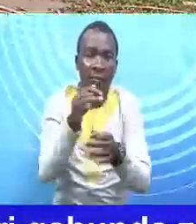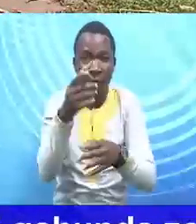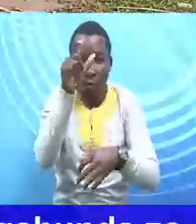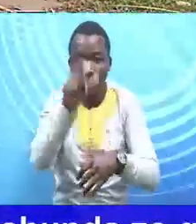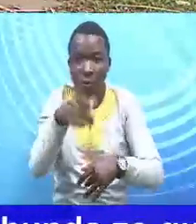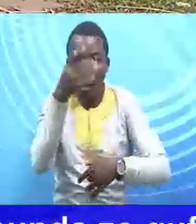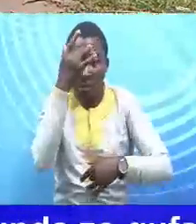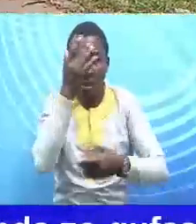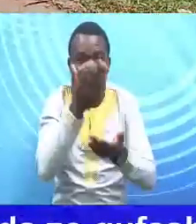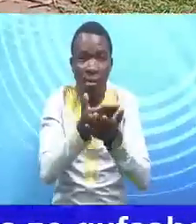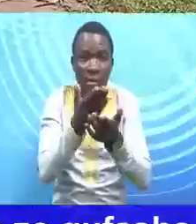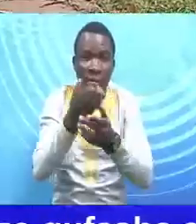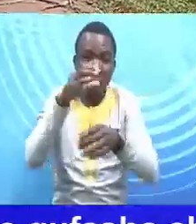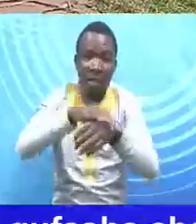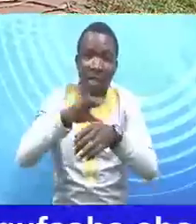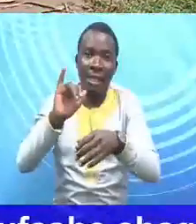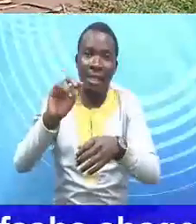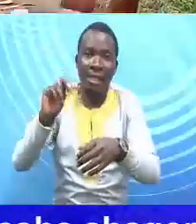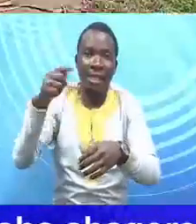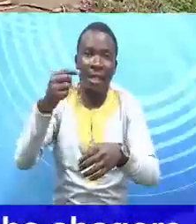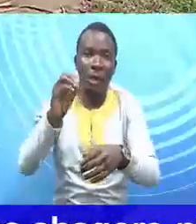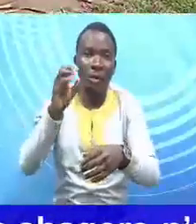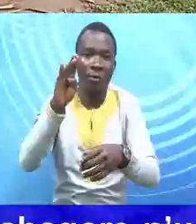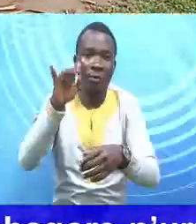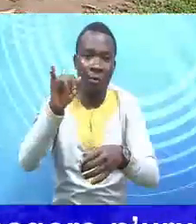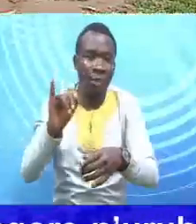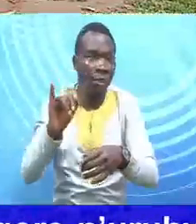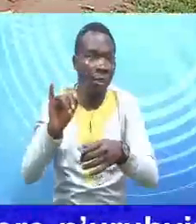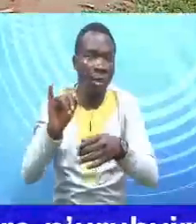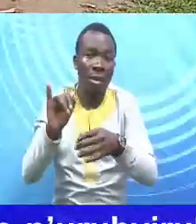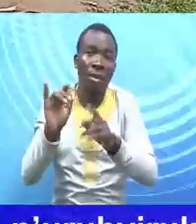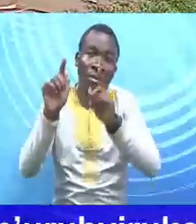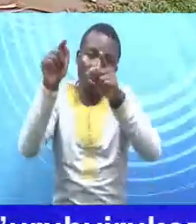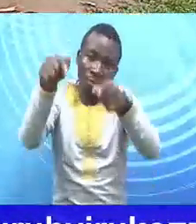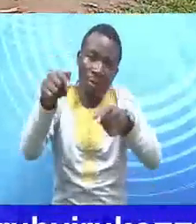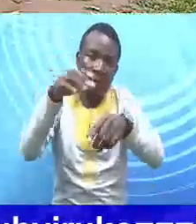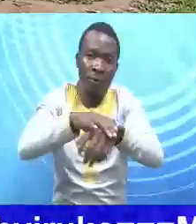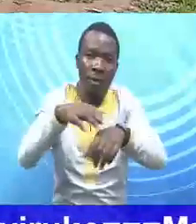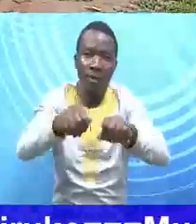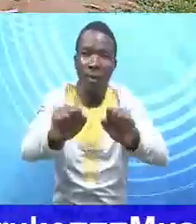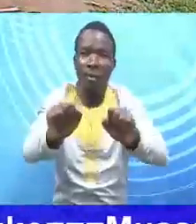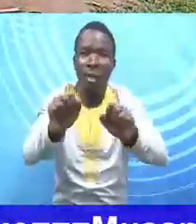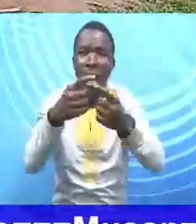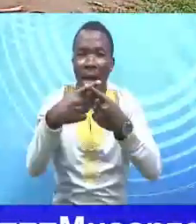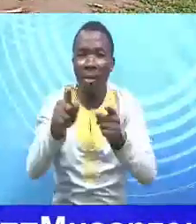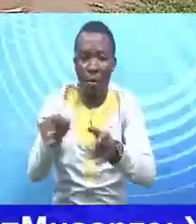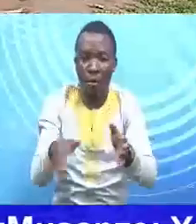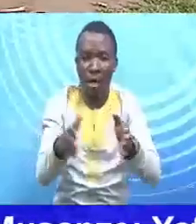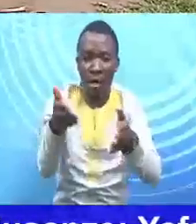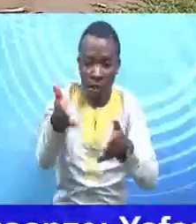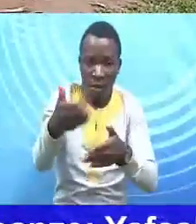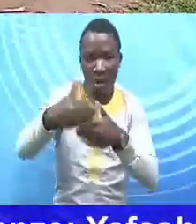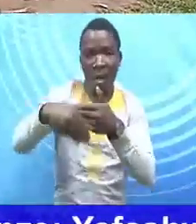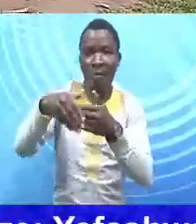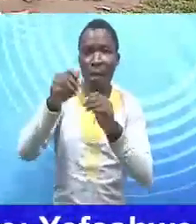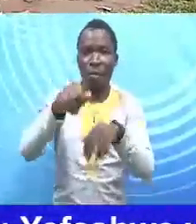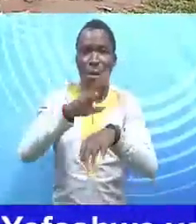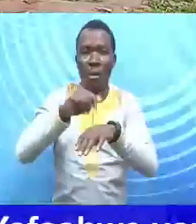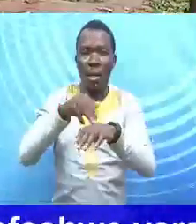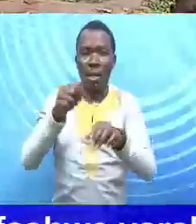azane ingobyi tumuheke tumugeze hejuru iriya umutegera umumotari ariko umuhanda uri hano ushobora guhamagara umumotari